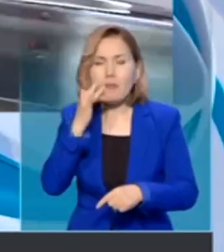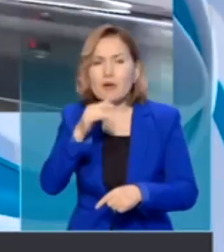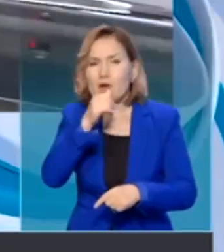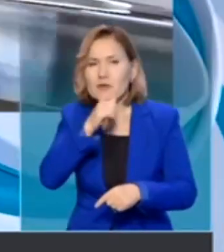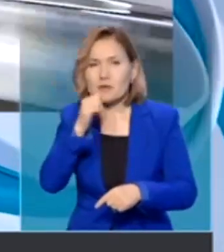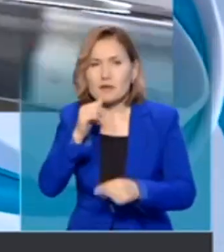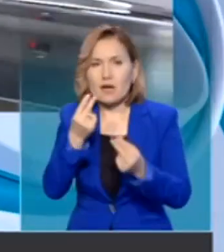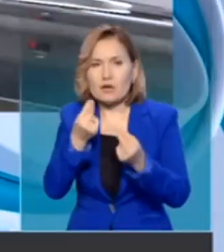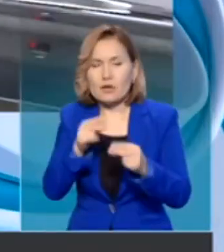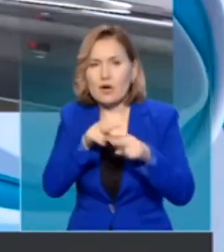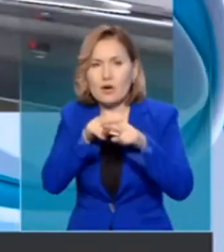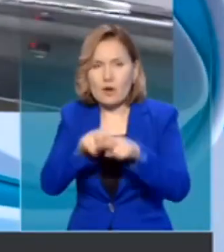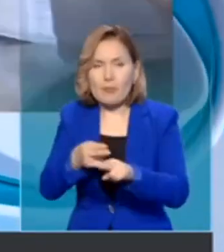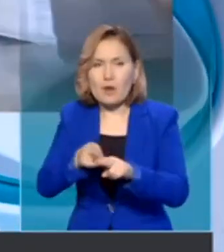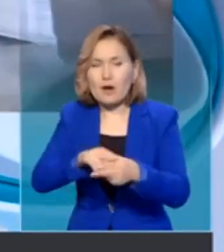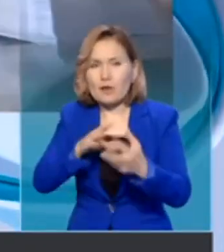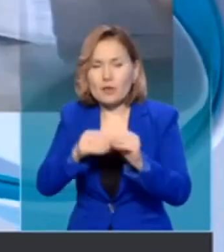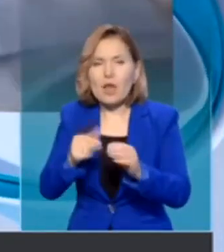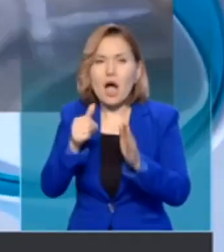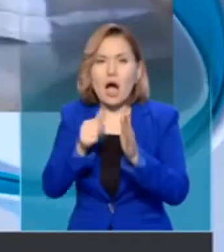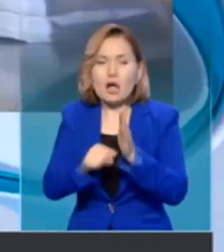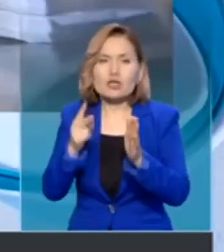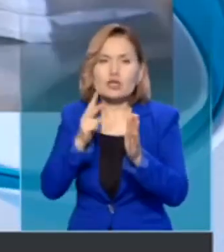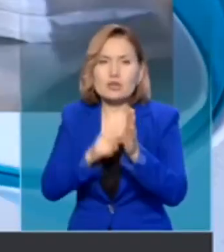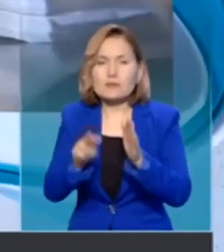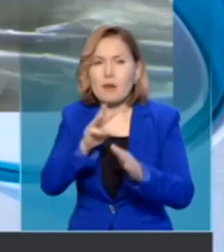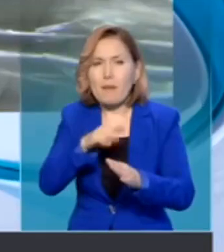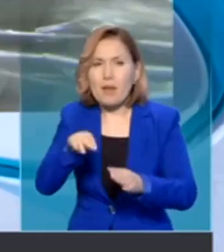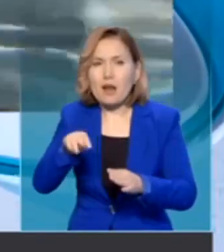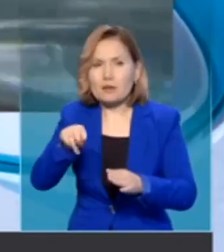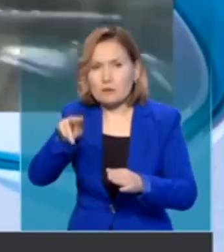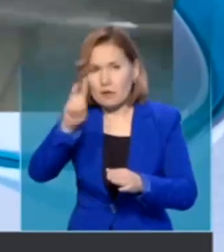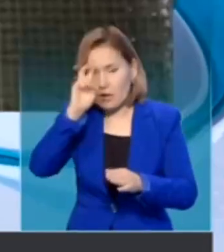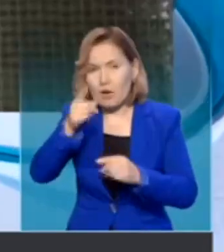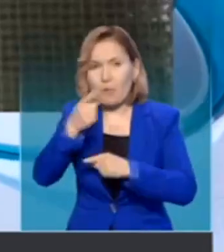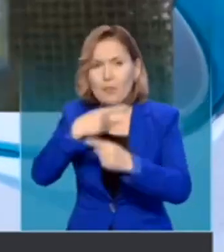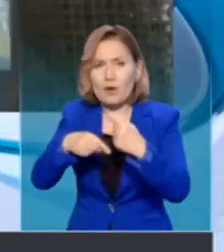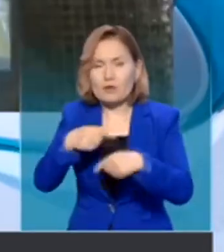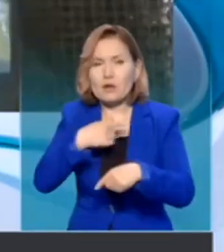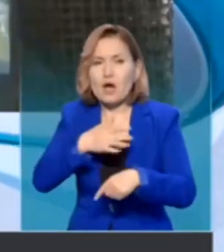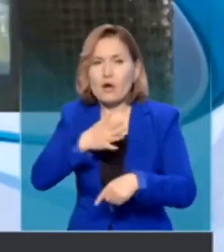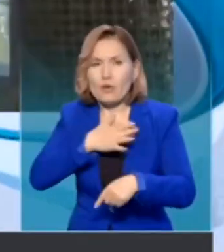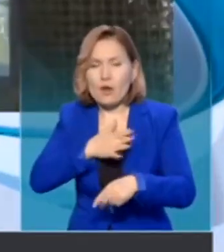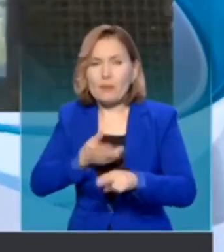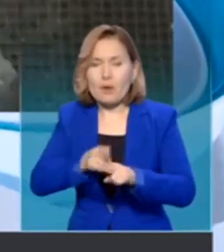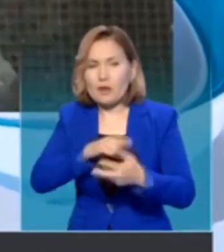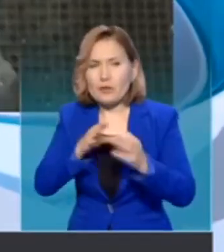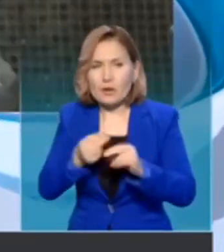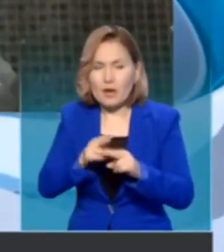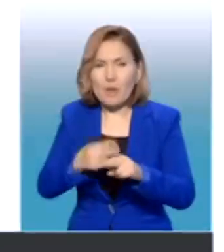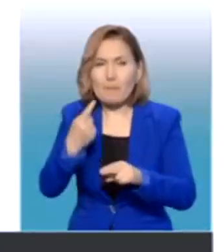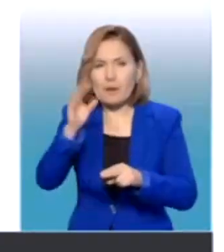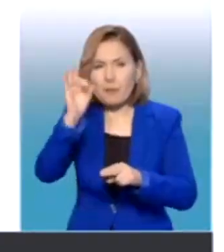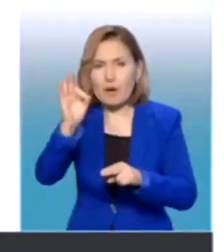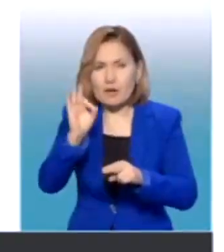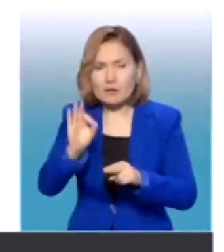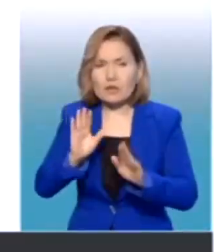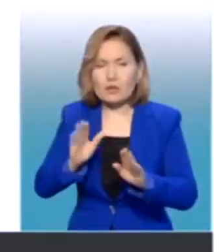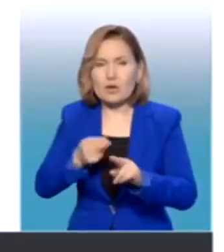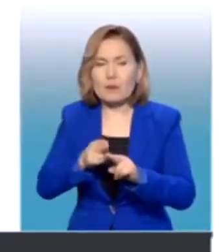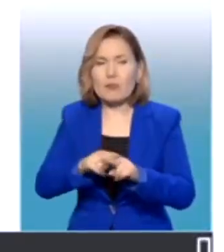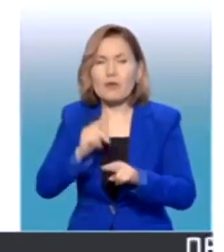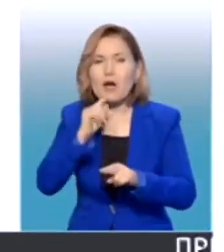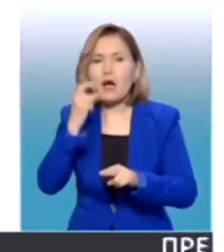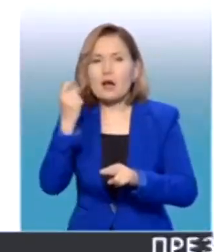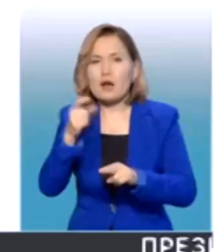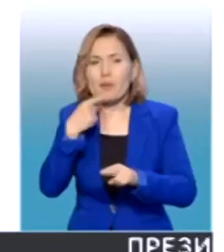аударылған. Әзірге күмәнді аударымның 670 миллиард теңгесі қайтарылды. Бұл офшорға кеткен ақшаның небәрі 1% ғана. Экономист